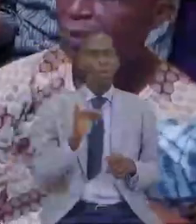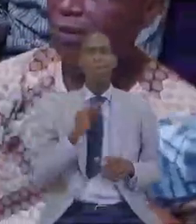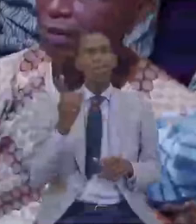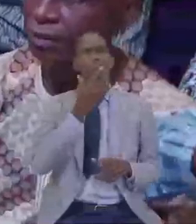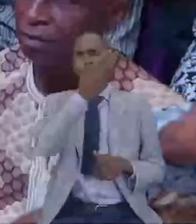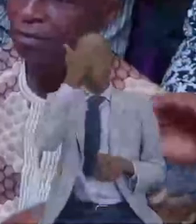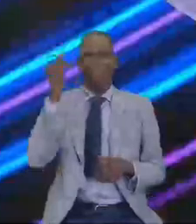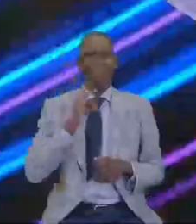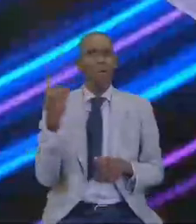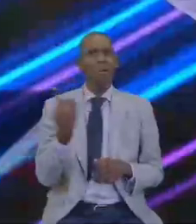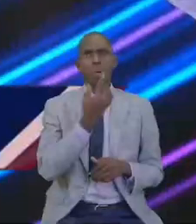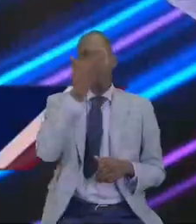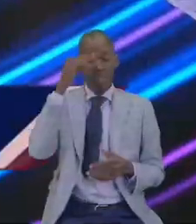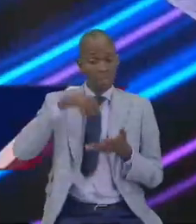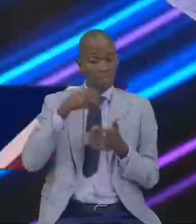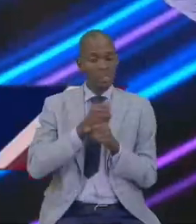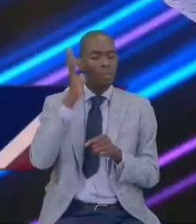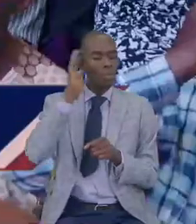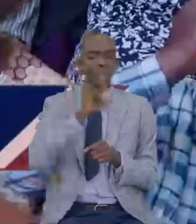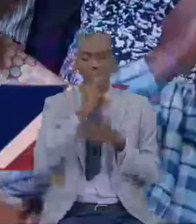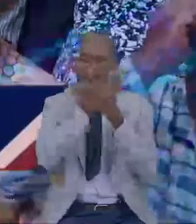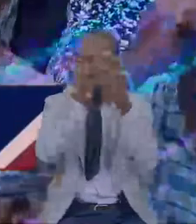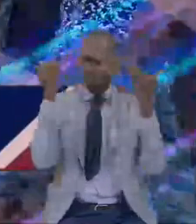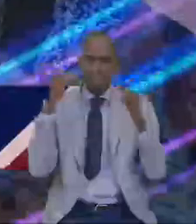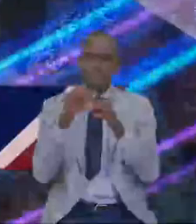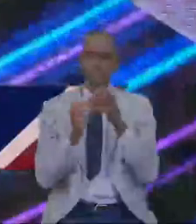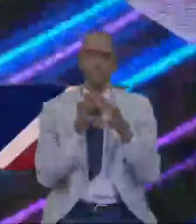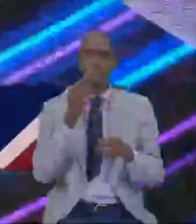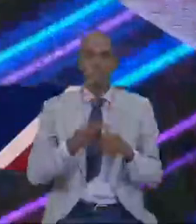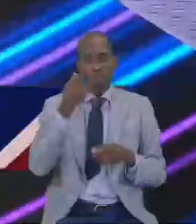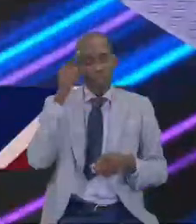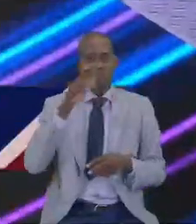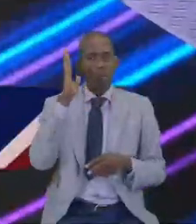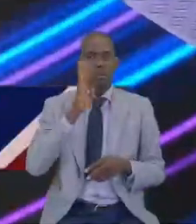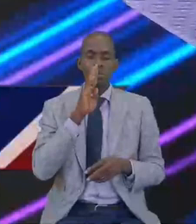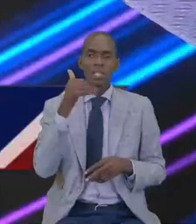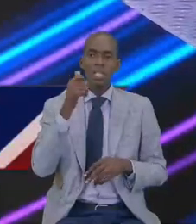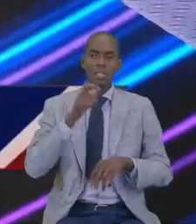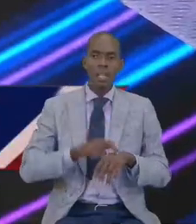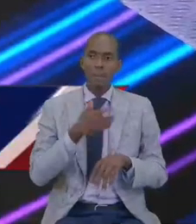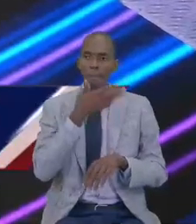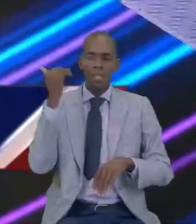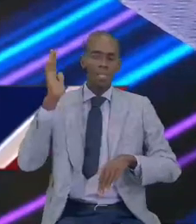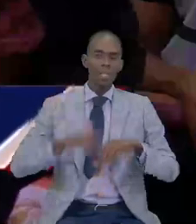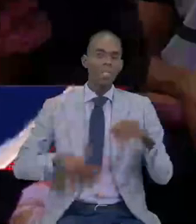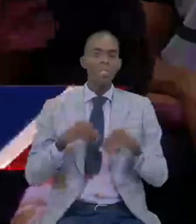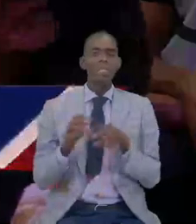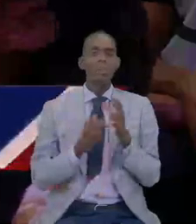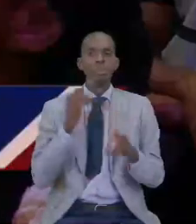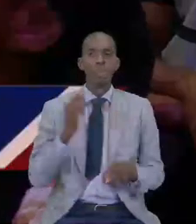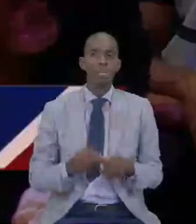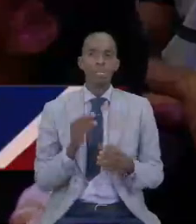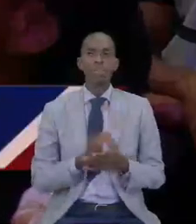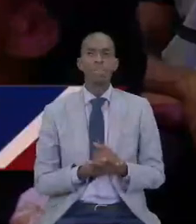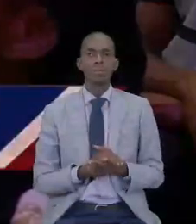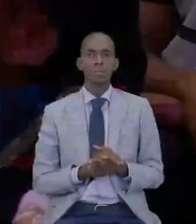j'oublie toujours. Cette année, tu ne vas plus rien oublier. Parce que tu seras 10 fois supérieur au nom de Jésus. Deuxième